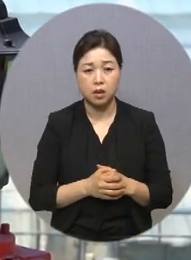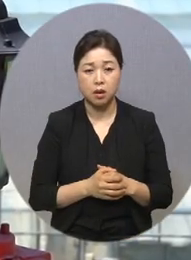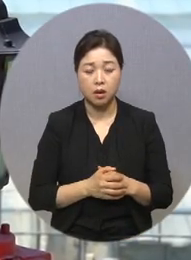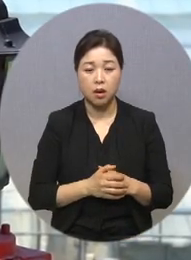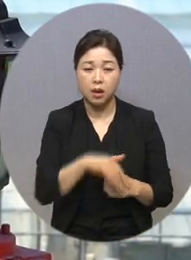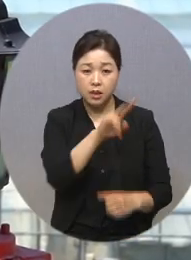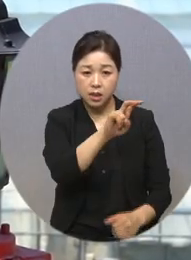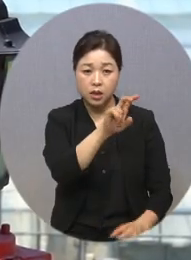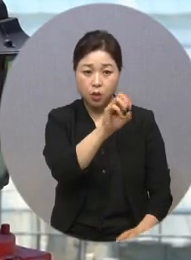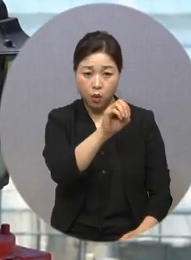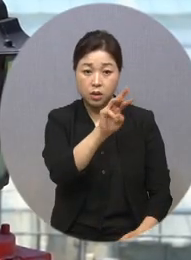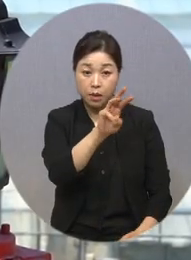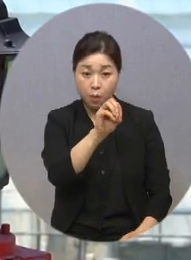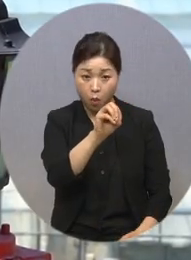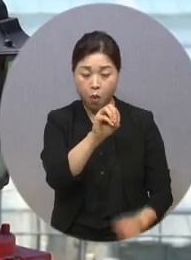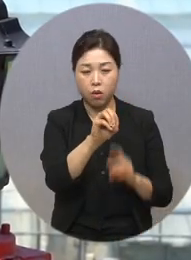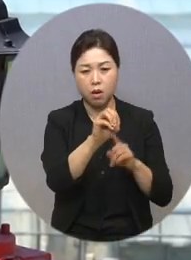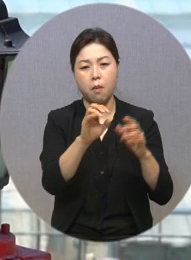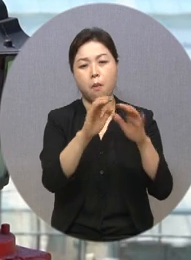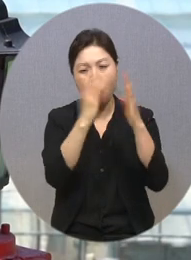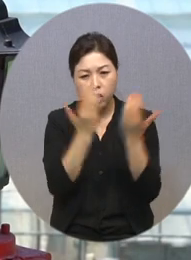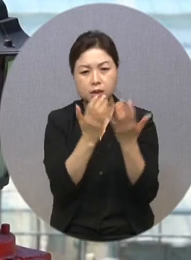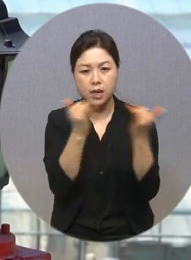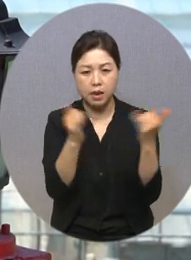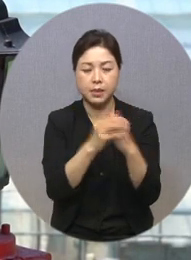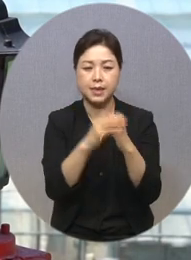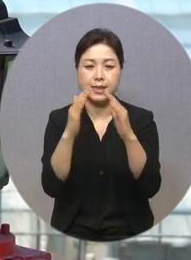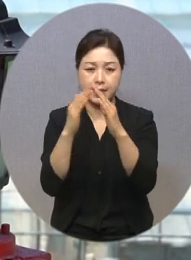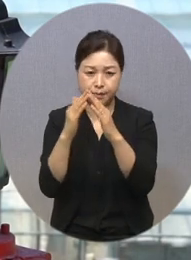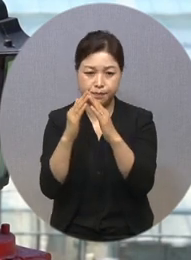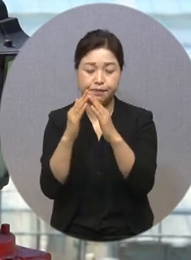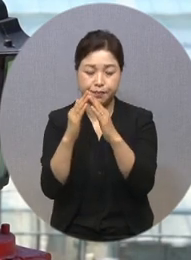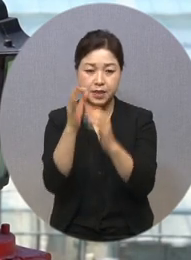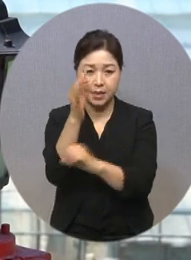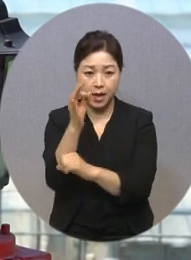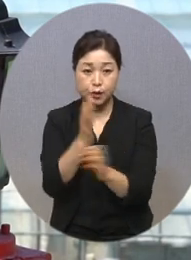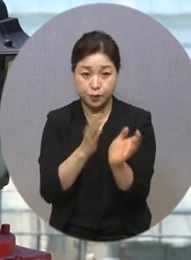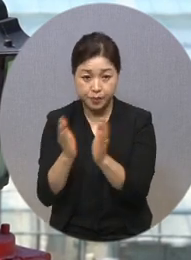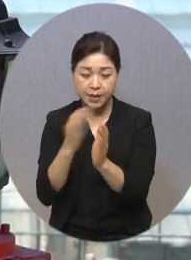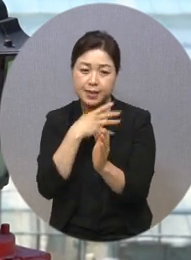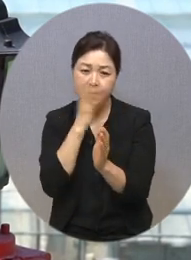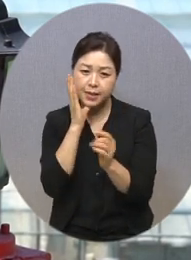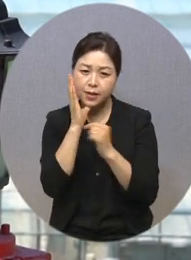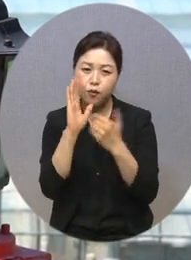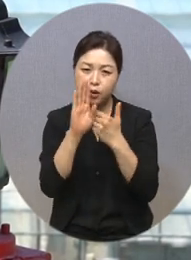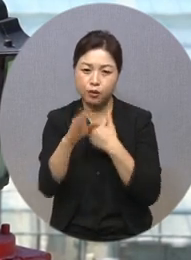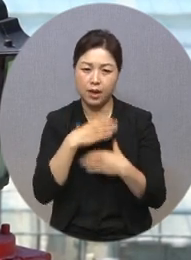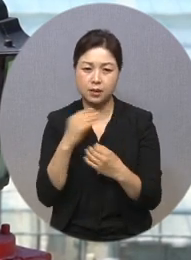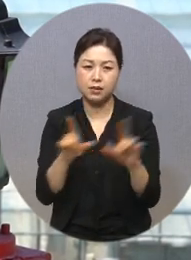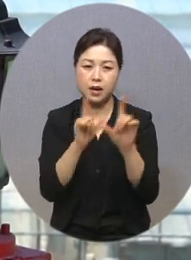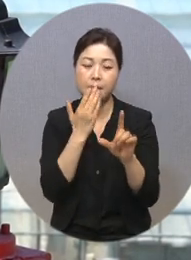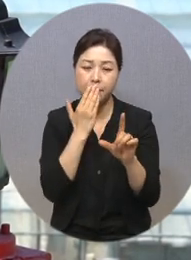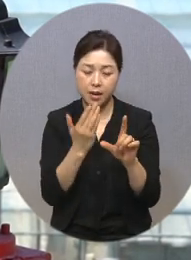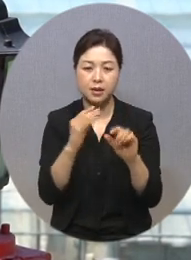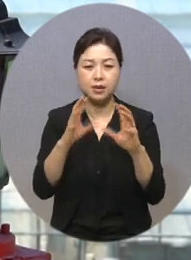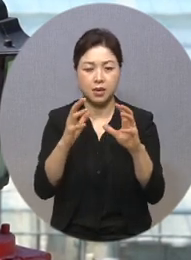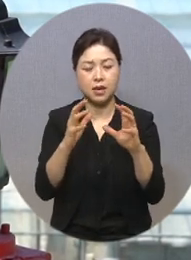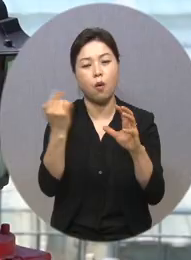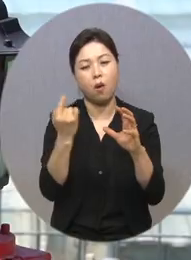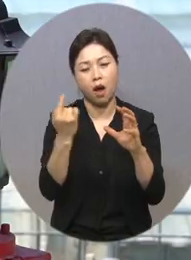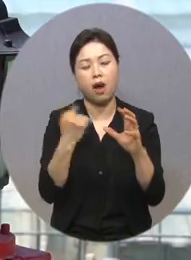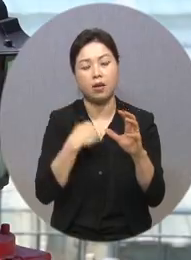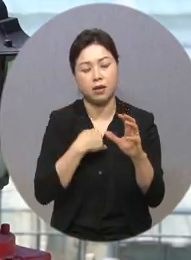아니라 모든 세대가 부동산을 준비하고 노후 대비를 안정적으로 할 수 있는 그런 세상이